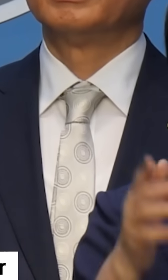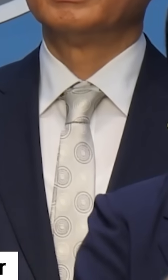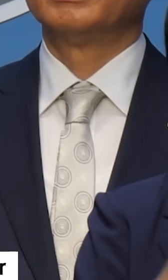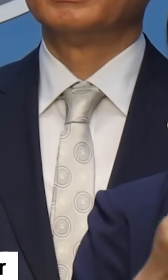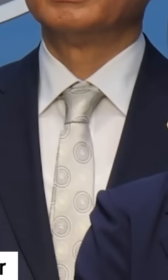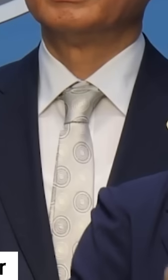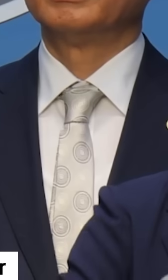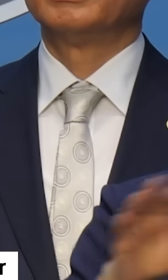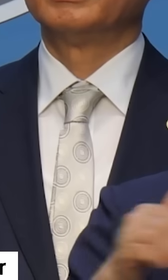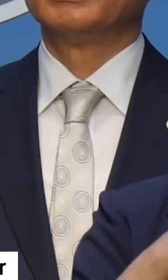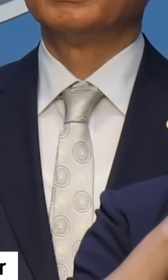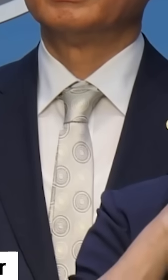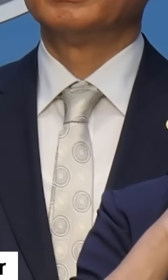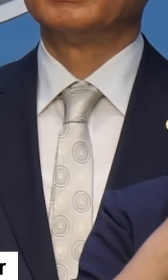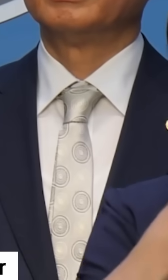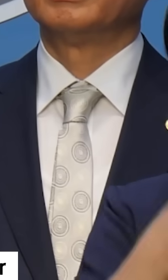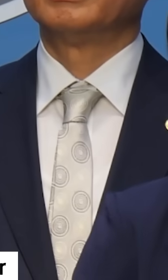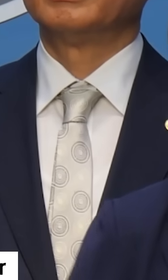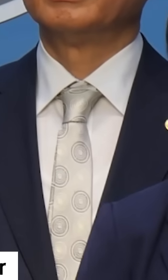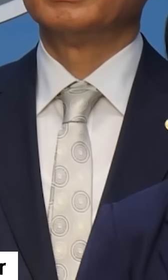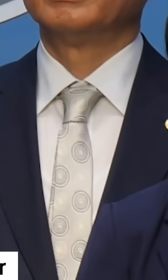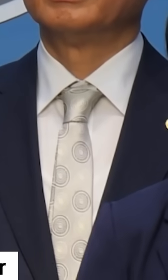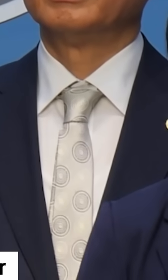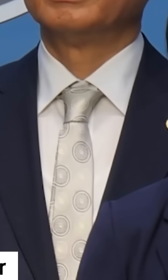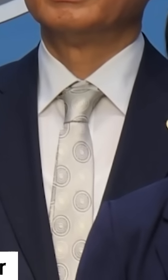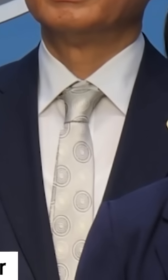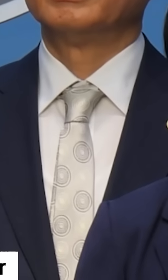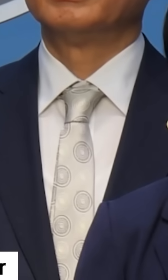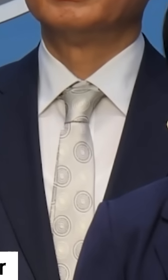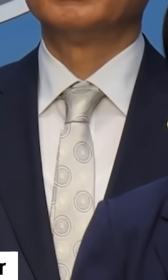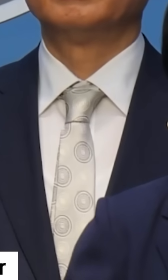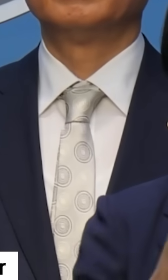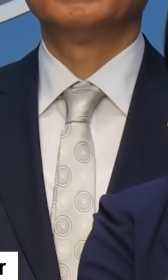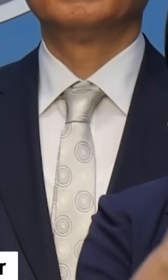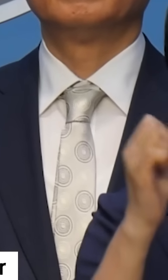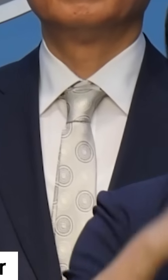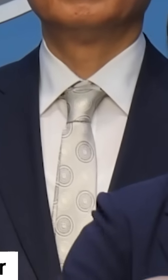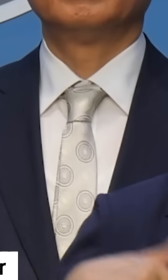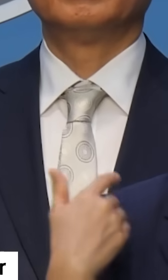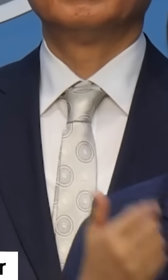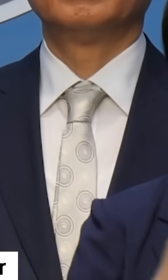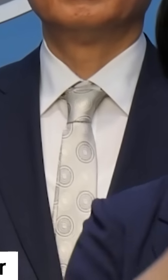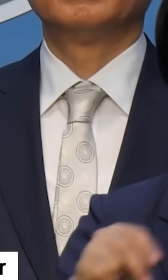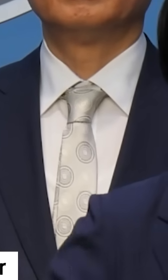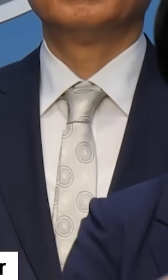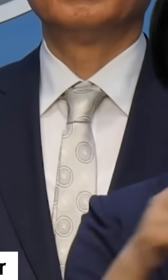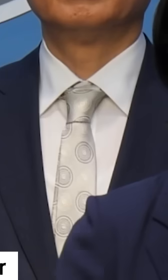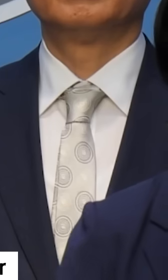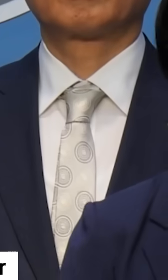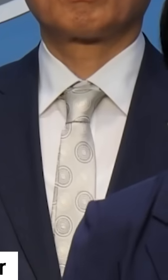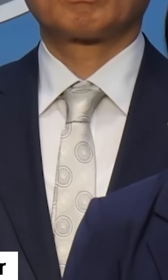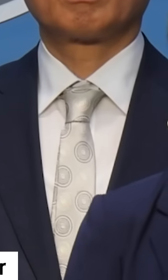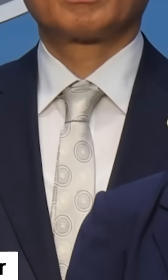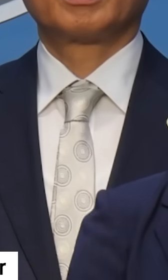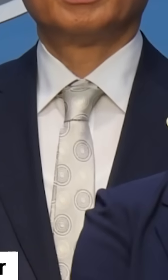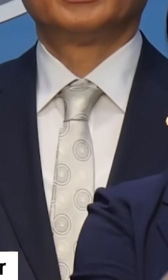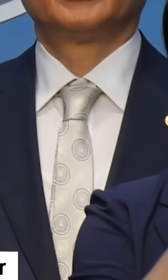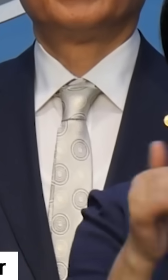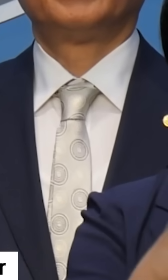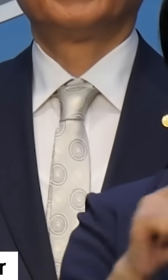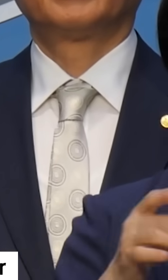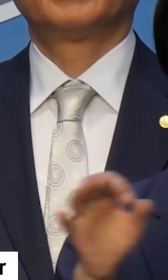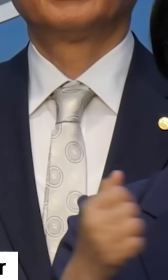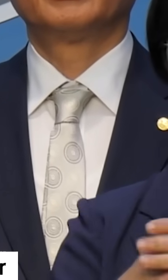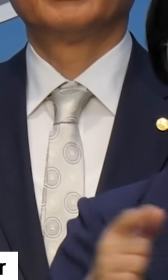버리고 피눈물을 삼키고 있습니다. 언제 망할지 모르는 참담한 현실입니다. 시장의 상인들은